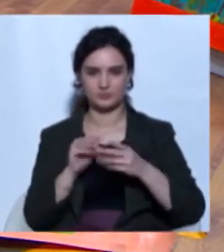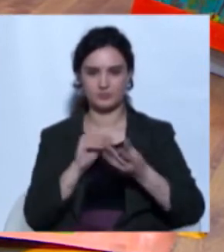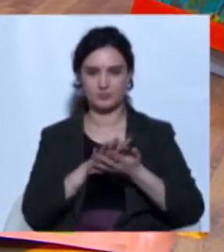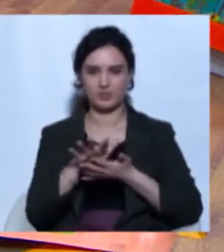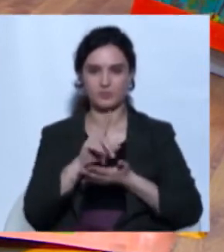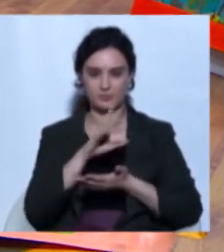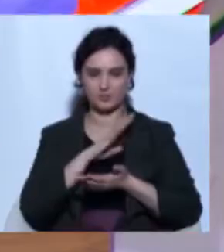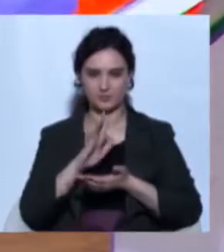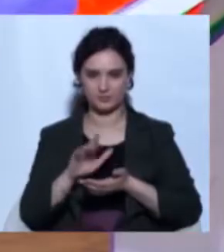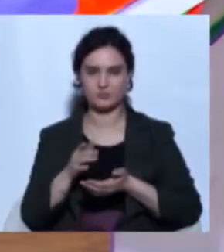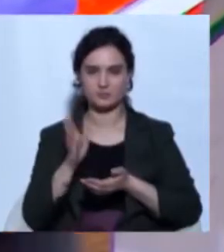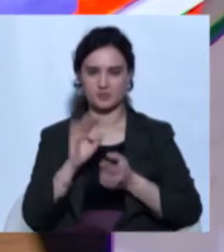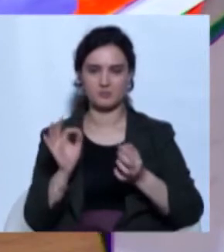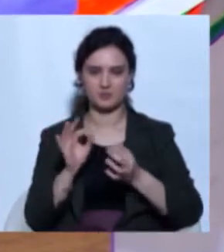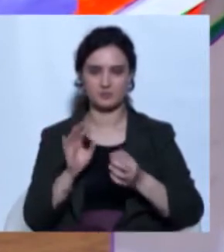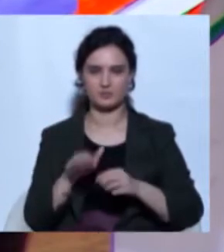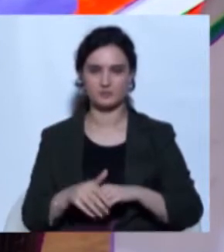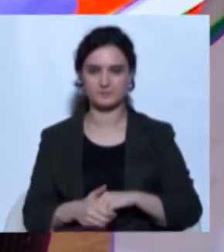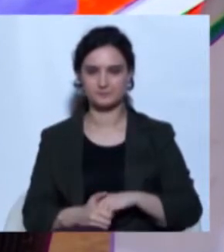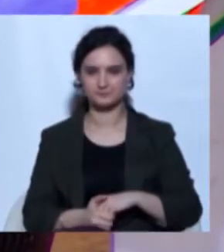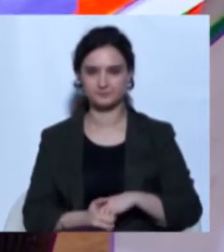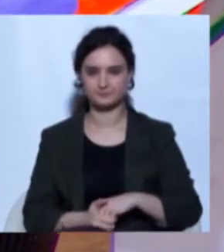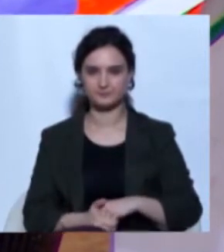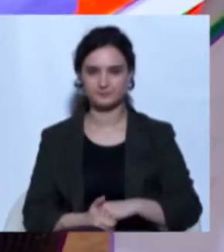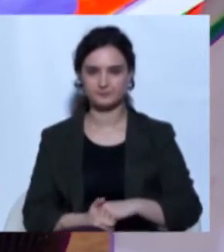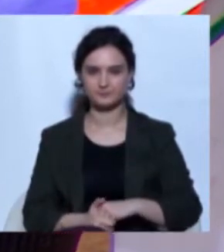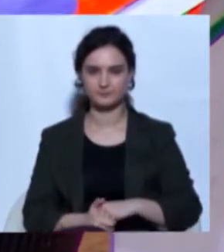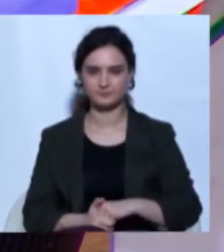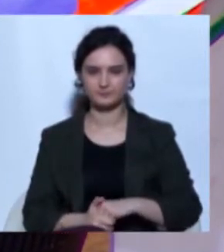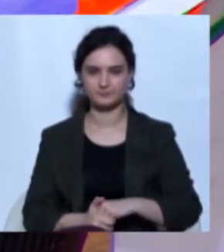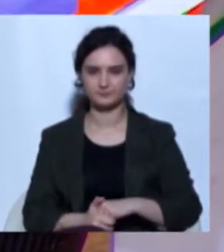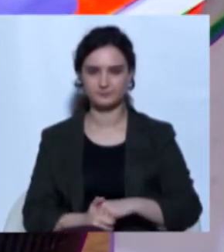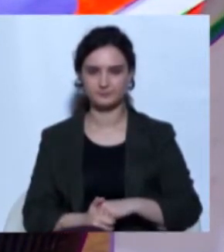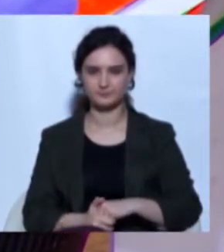გამეთხაპნოს ცოტა მაშინე, მაგრამ ნუ არ აღშვით. აი, ნახეთ, რასაც ხელოვნებოდით, რომ ეხა